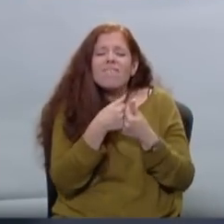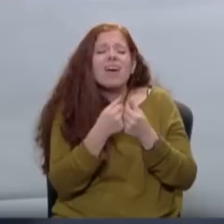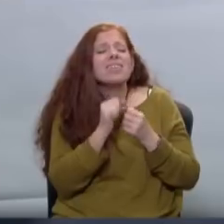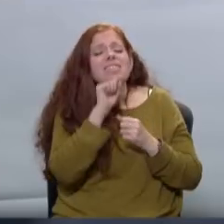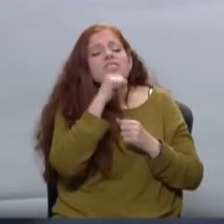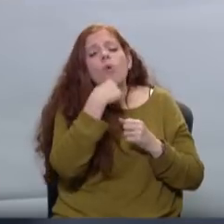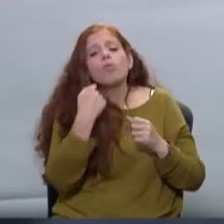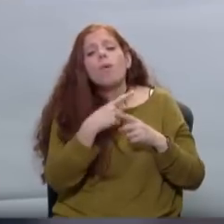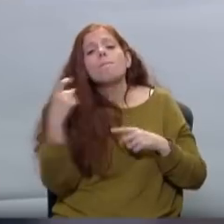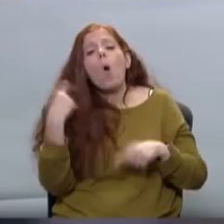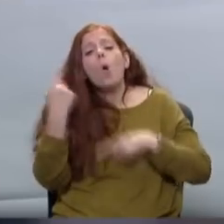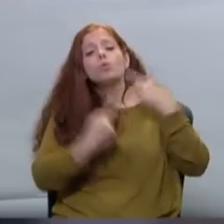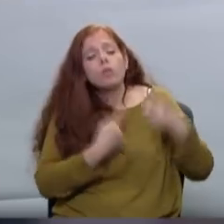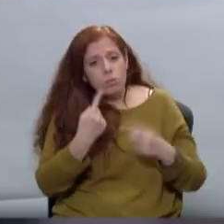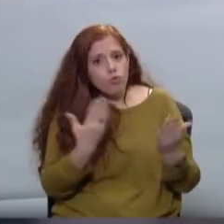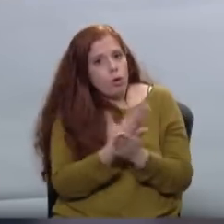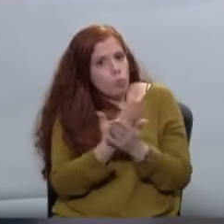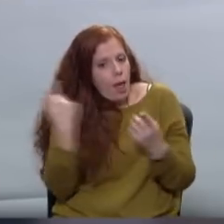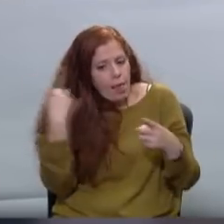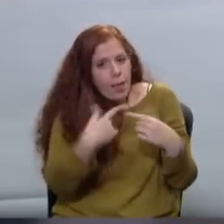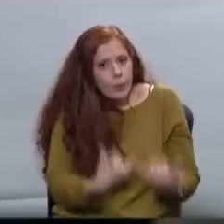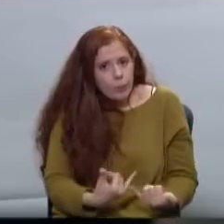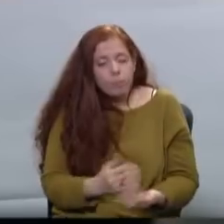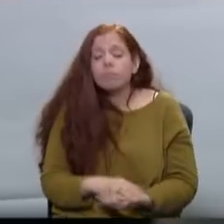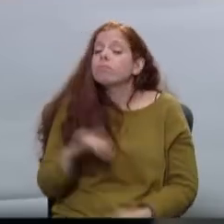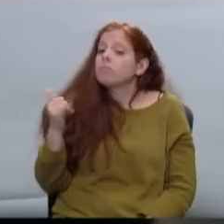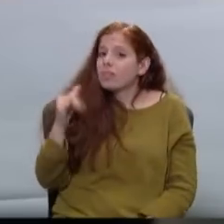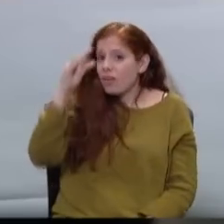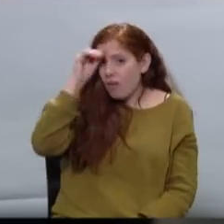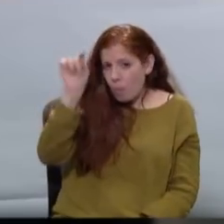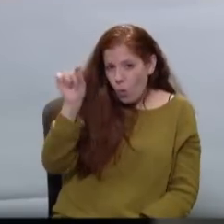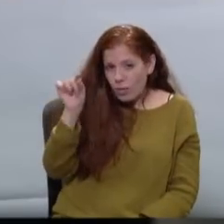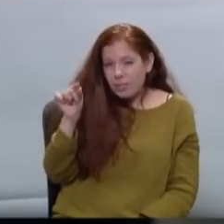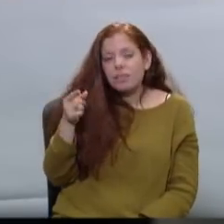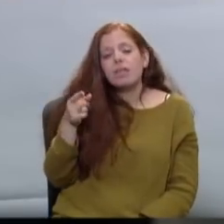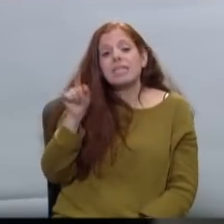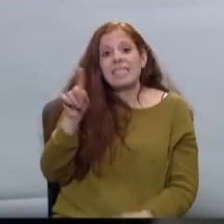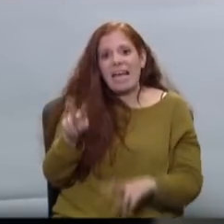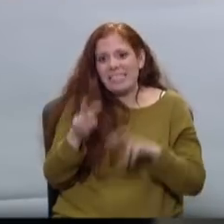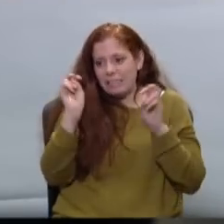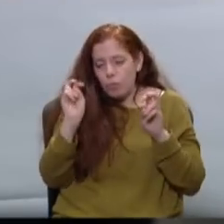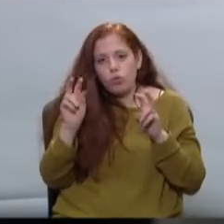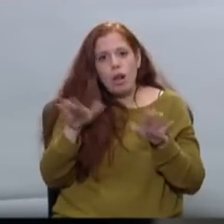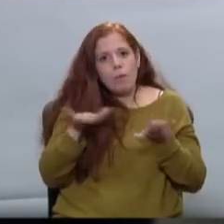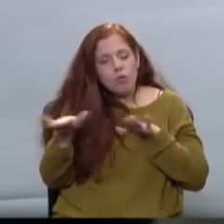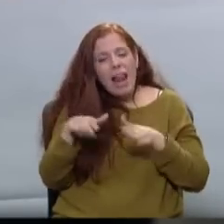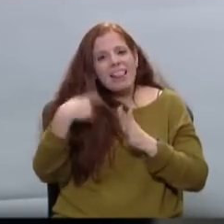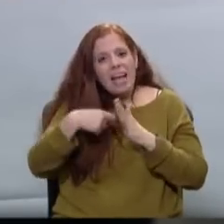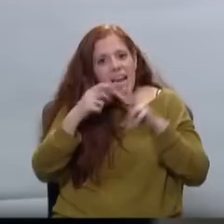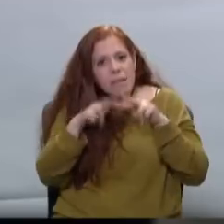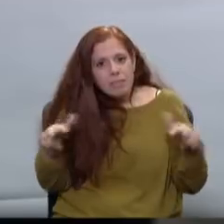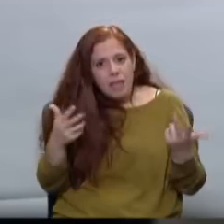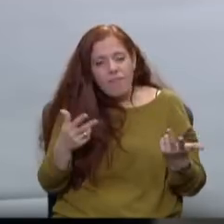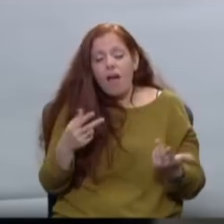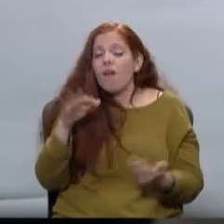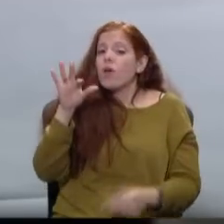כן. שהוא רלוונטי ואקטואלי עד היום, מה שנקרא. כן, ואומר הבחור הזה, זה ההזדמנות של הממשל לתקן את המצב, אבל טרודו בינתיים